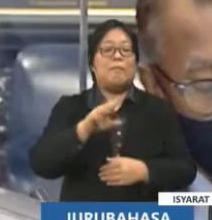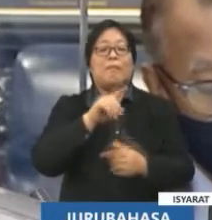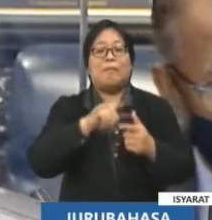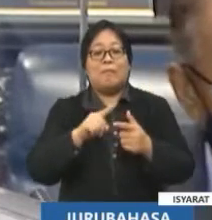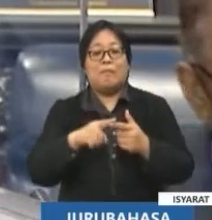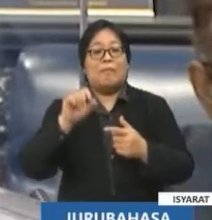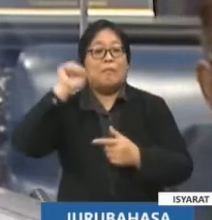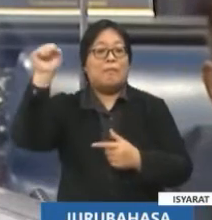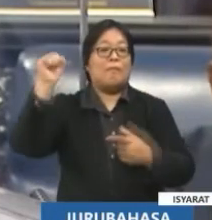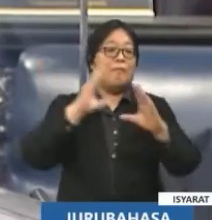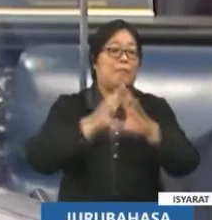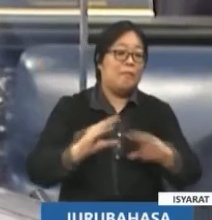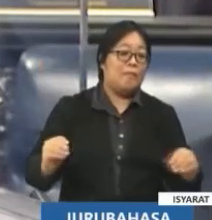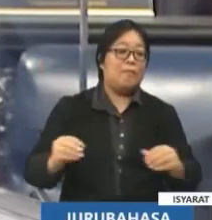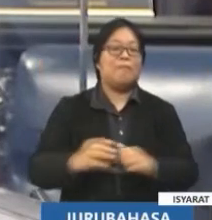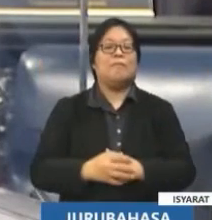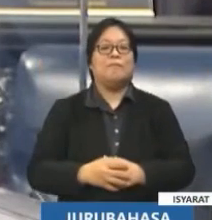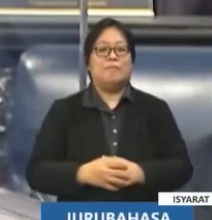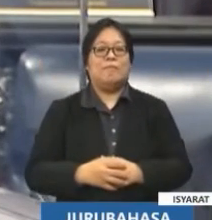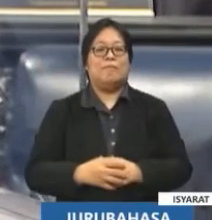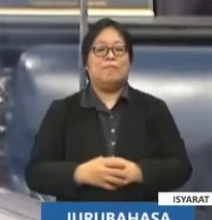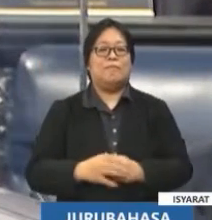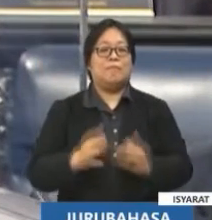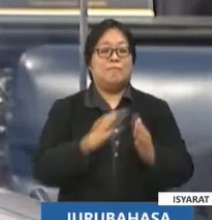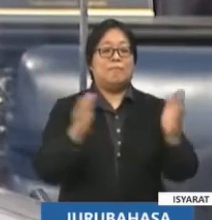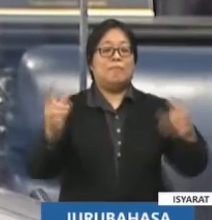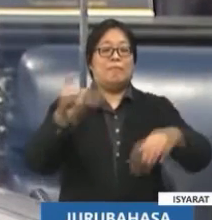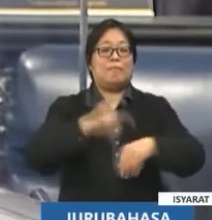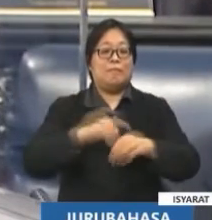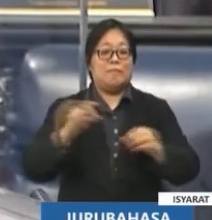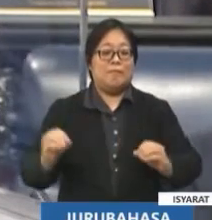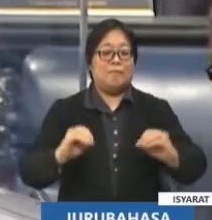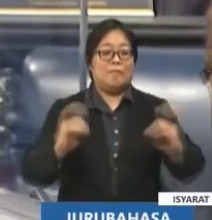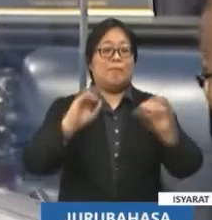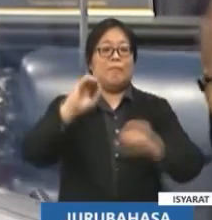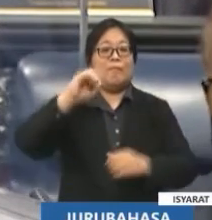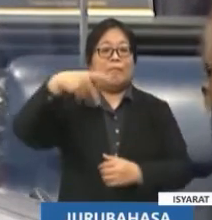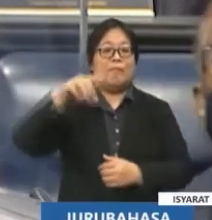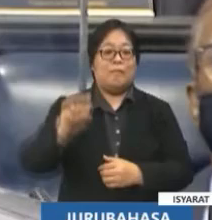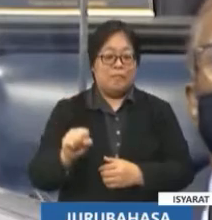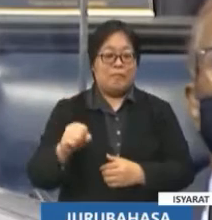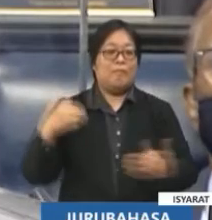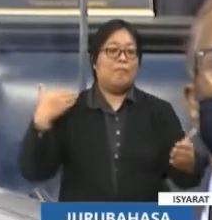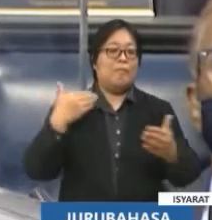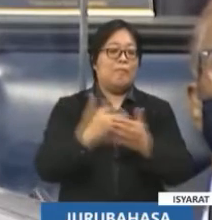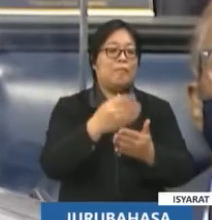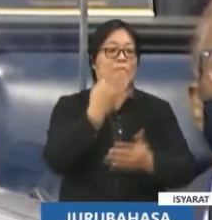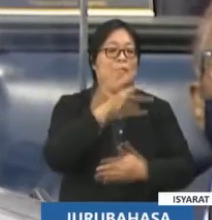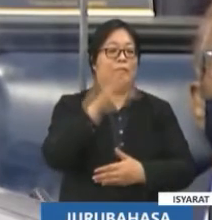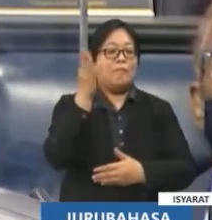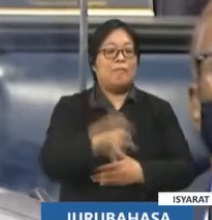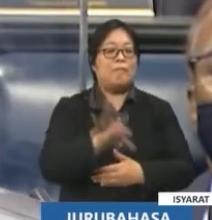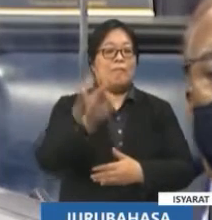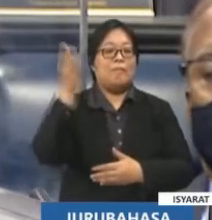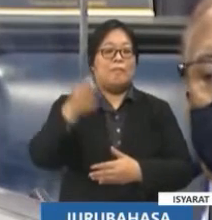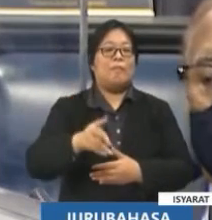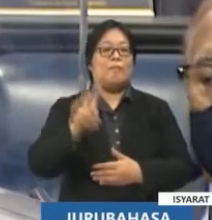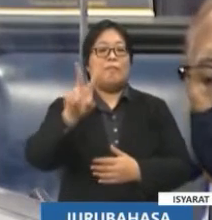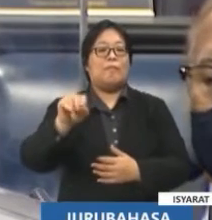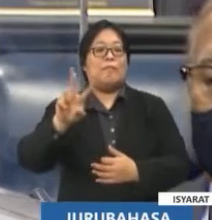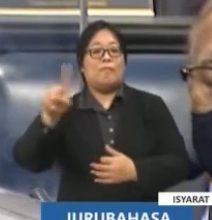perairan Sabah dan Serawak sepanjang tempo operasi ini dilaksanakan sehingga 17 ogos